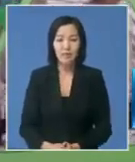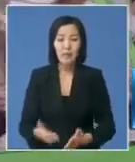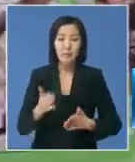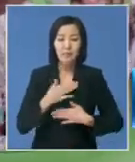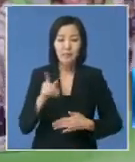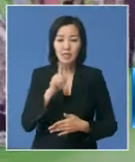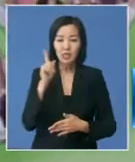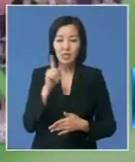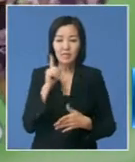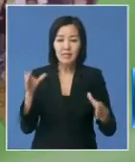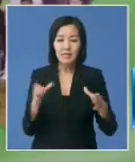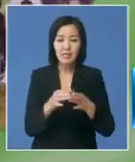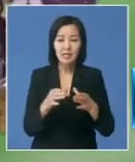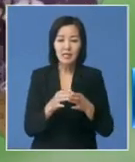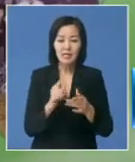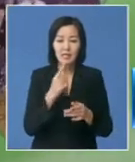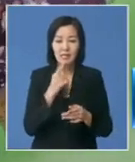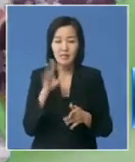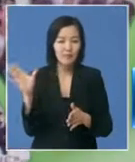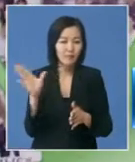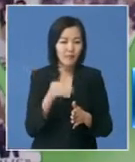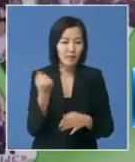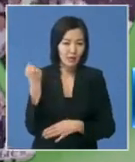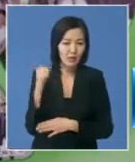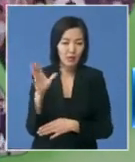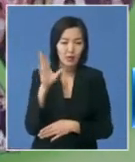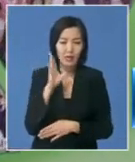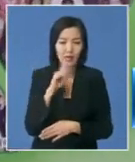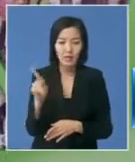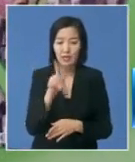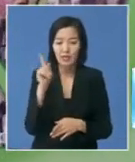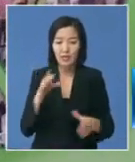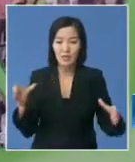Біздің жасыл ел жасақшылары еш қиындыққа мойымайтын жастардан жасақталған.